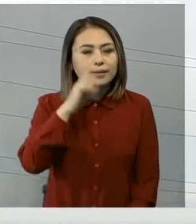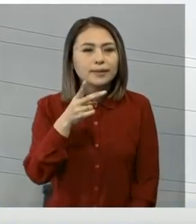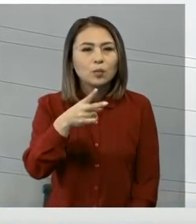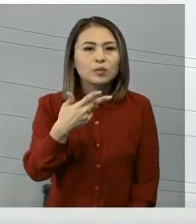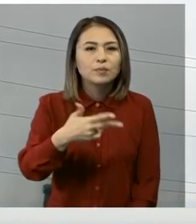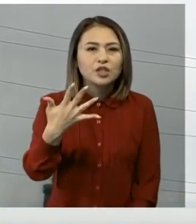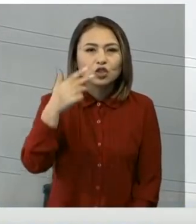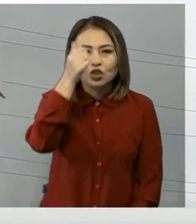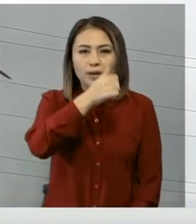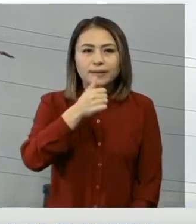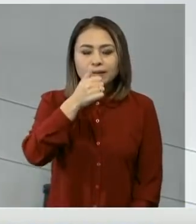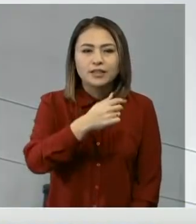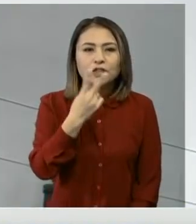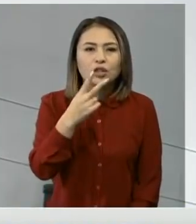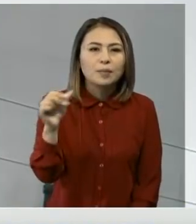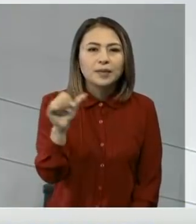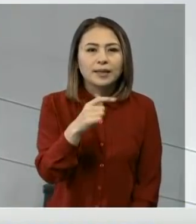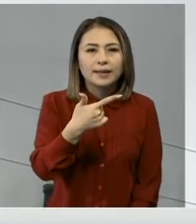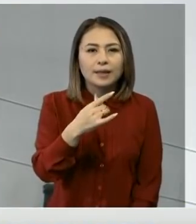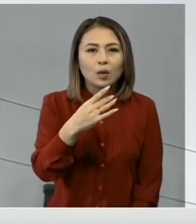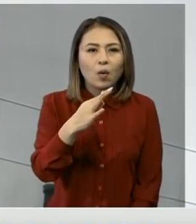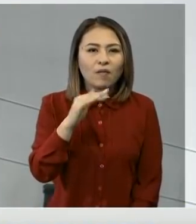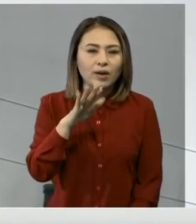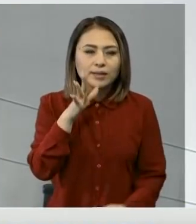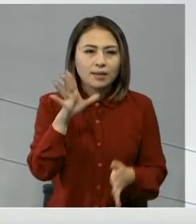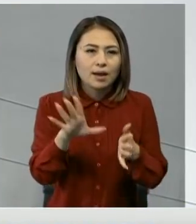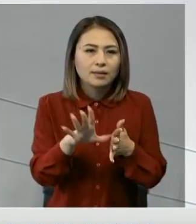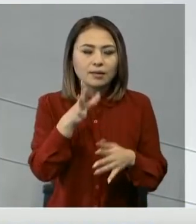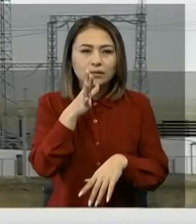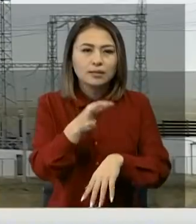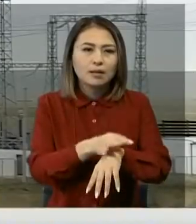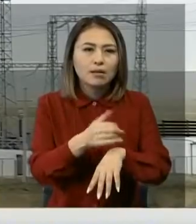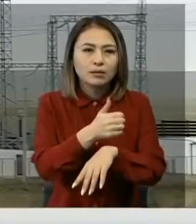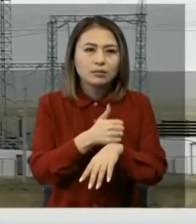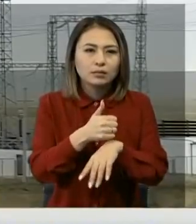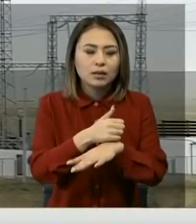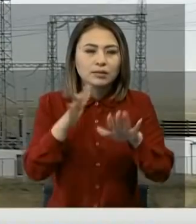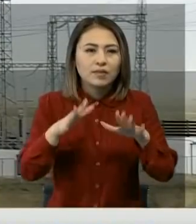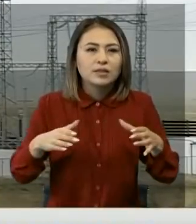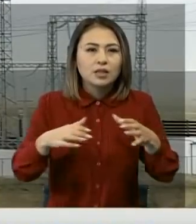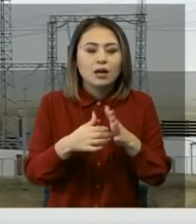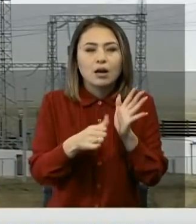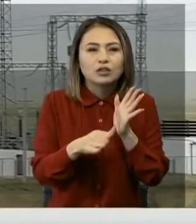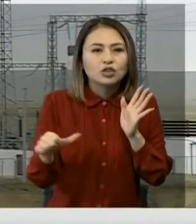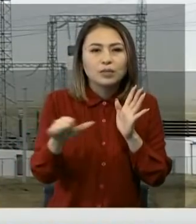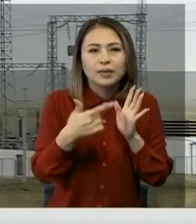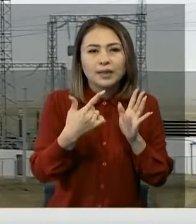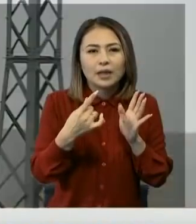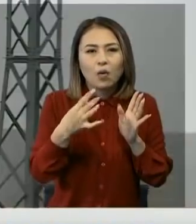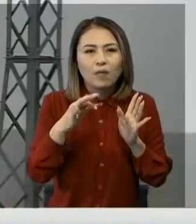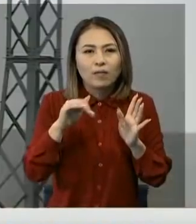Қазақстан 2035 жылға дейін 2,5 гигаватт сағат электр энергиясын атом электр станциясынан